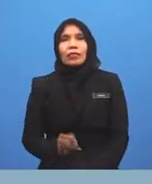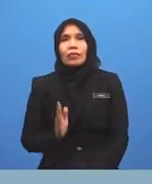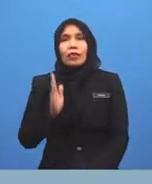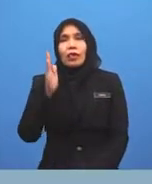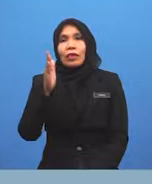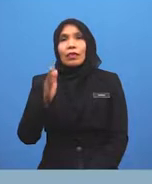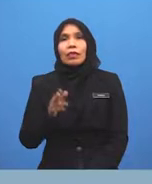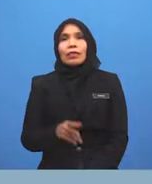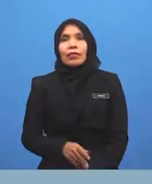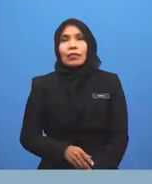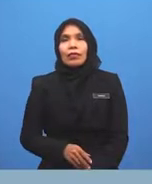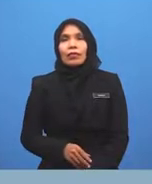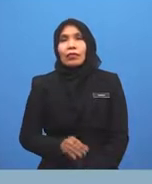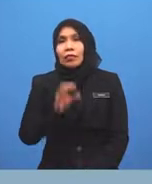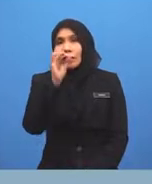pada kedudukan sifar.